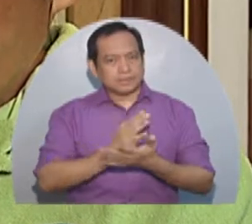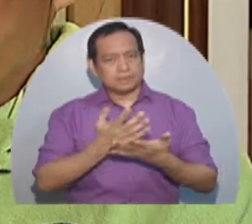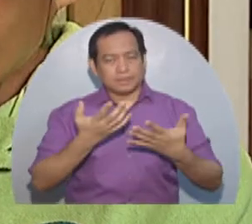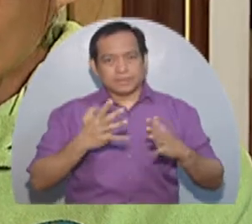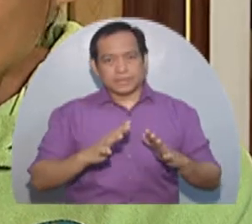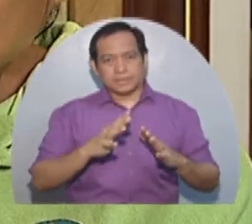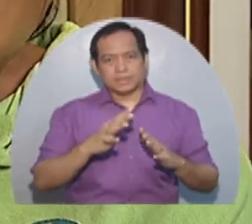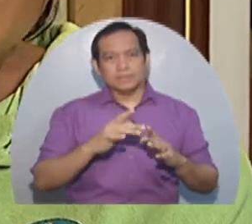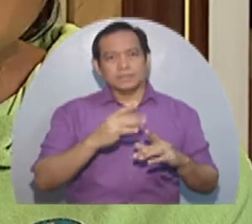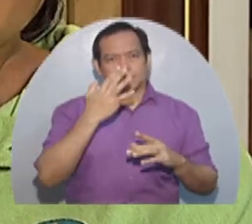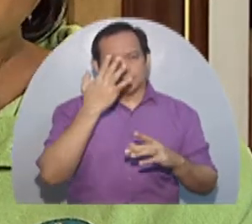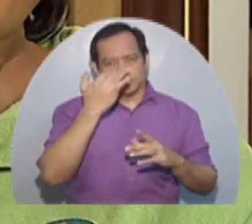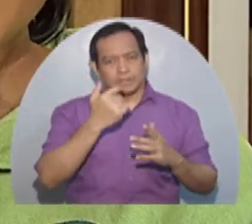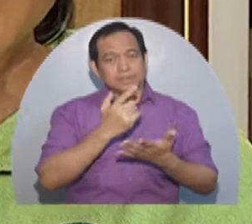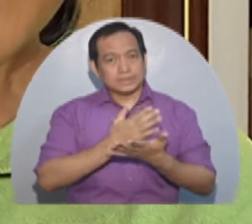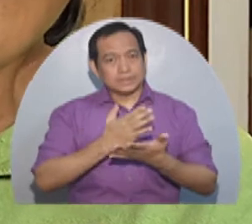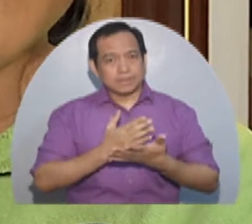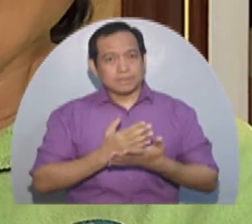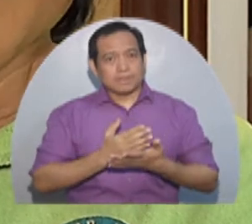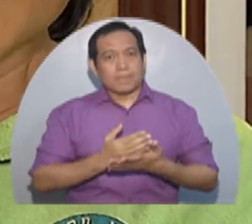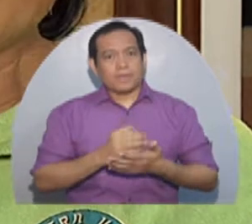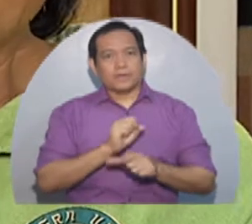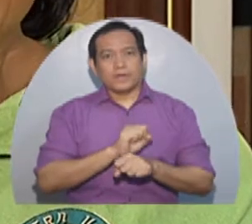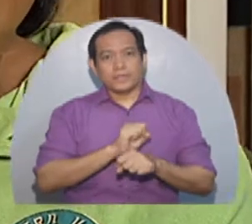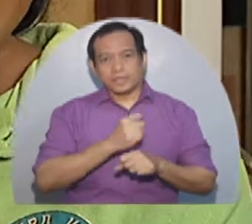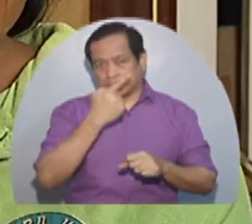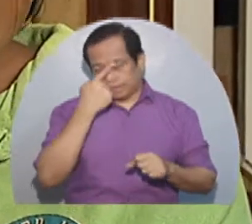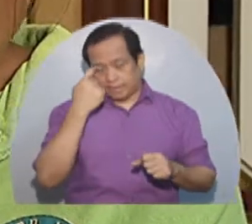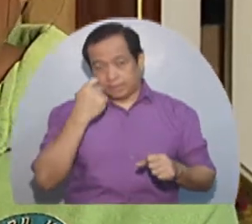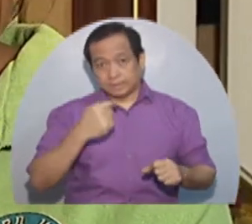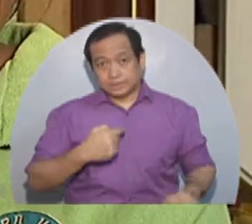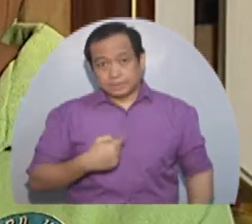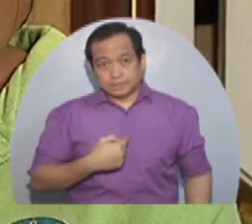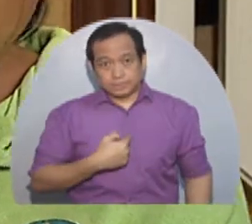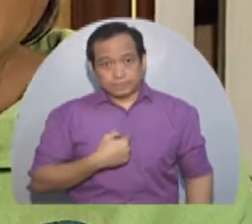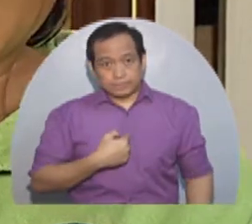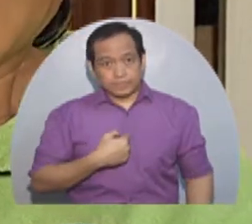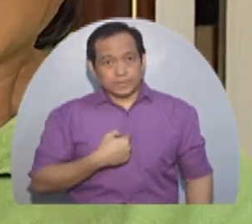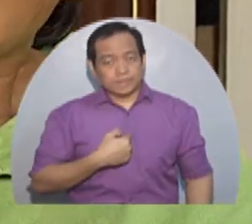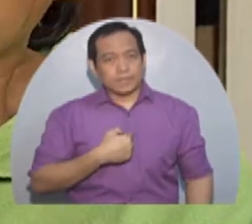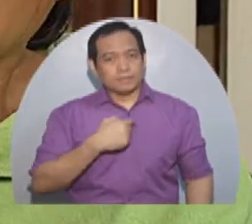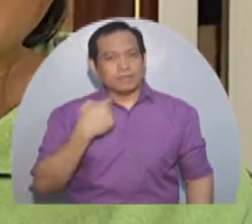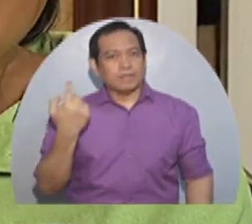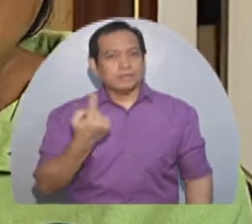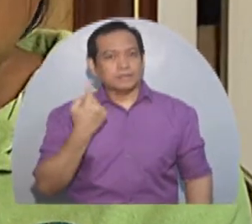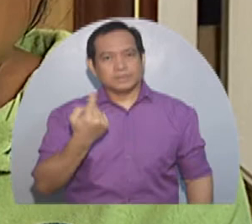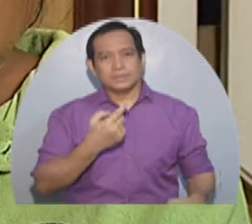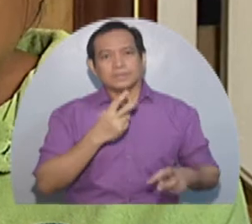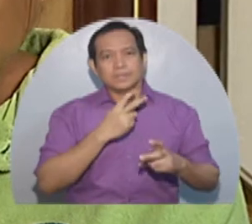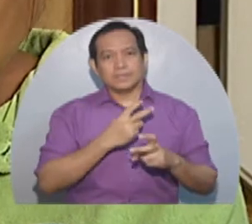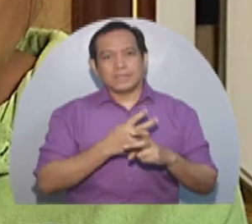ako. Bakit kayo huminto ng pamamasukan? Kasi po, hirap pa huminga. Kapag po